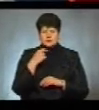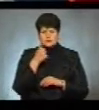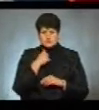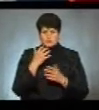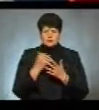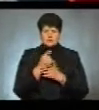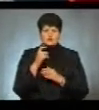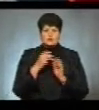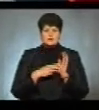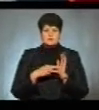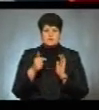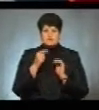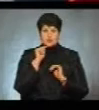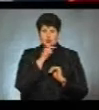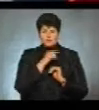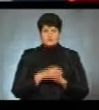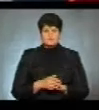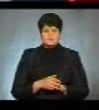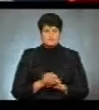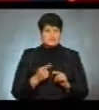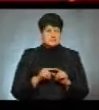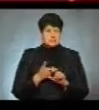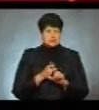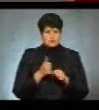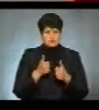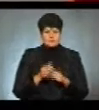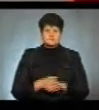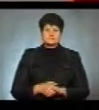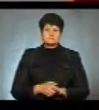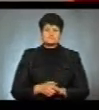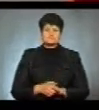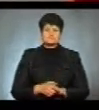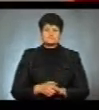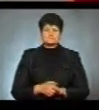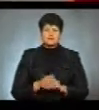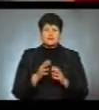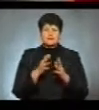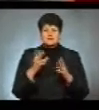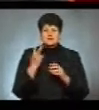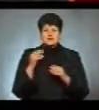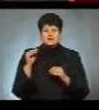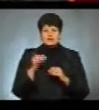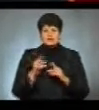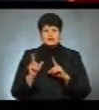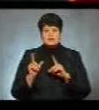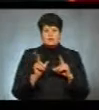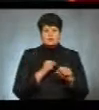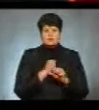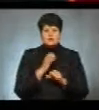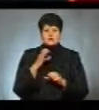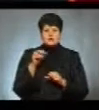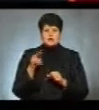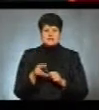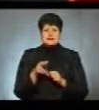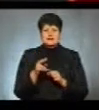гривень економії. То дуже добре. Понад 2000 виїздів здійснило соціальне таксі в Тернополі за